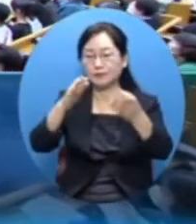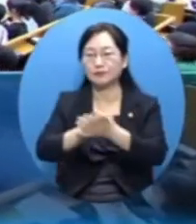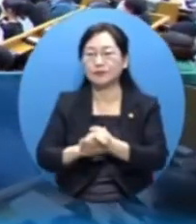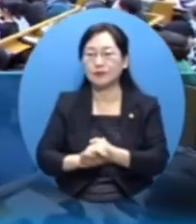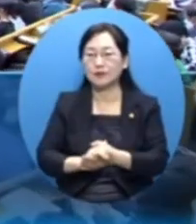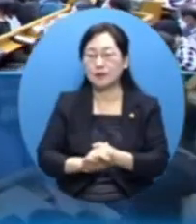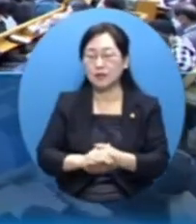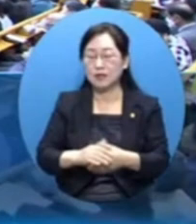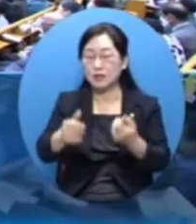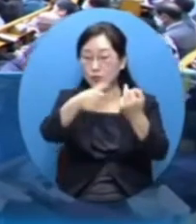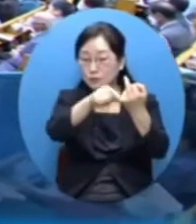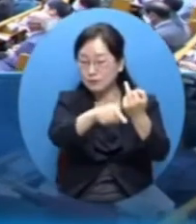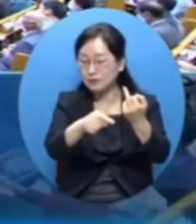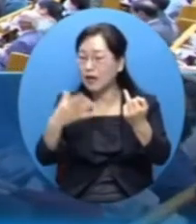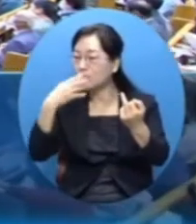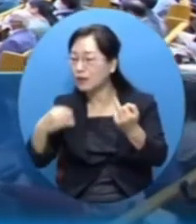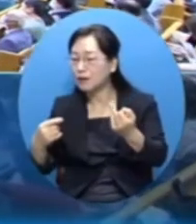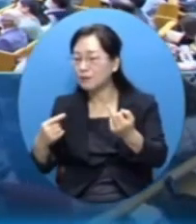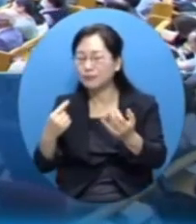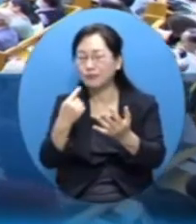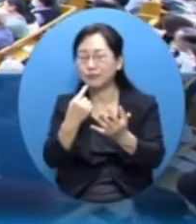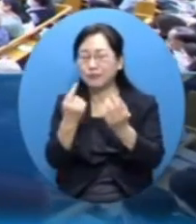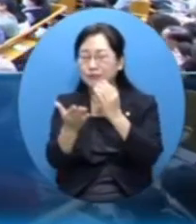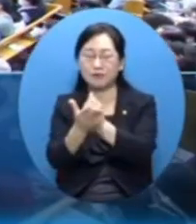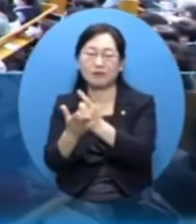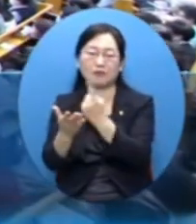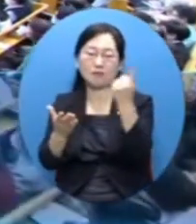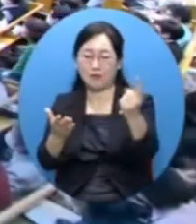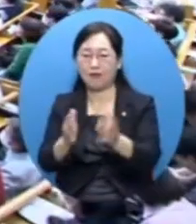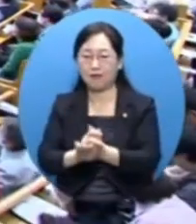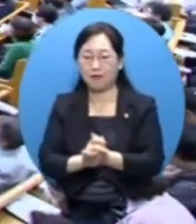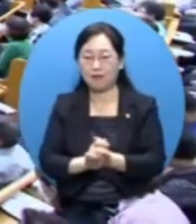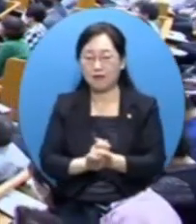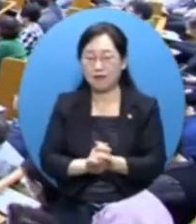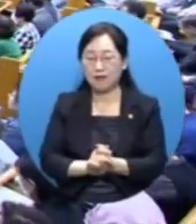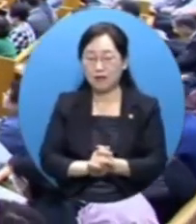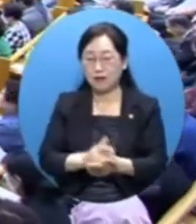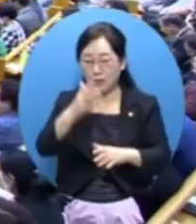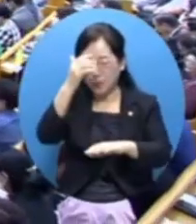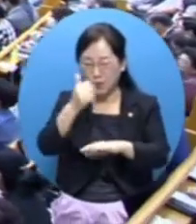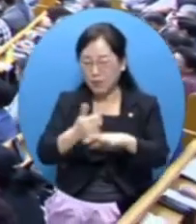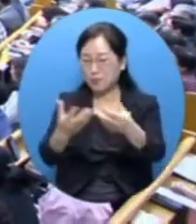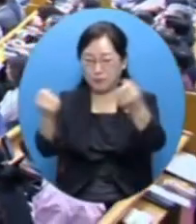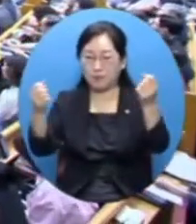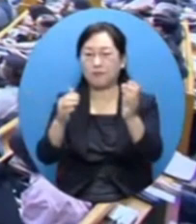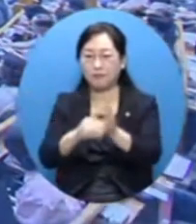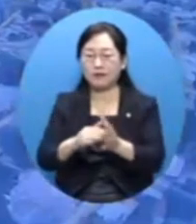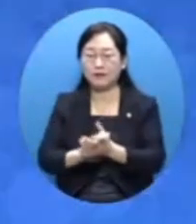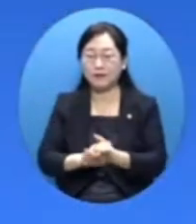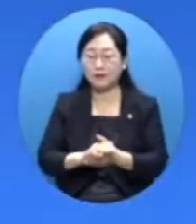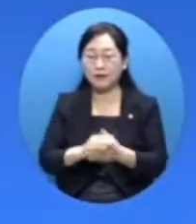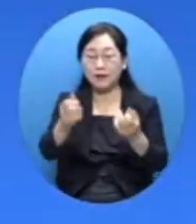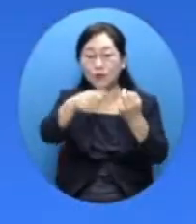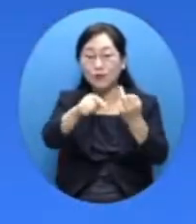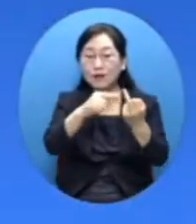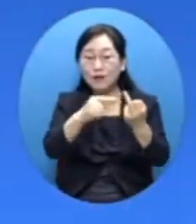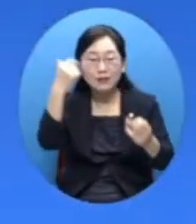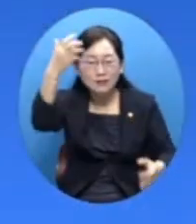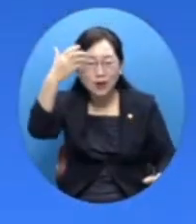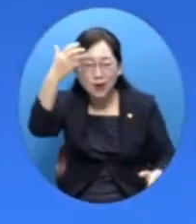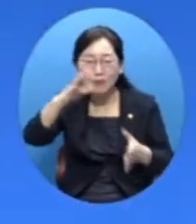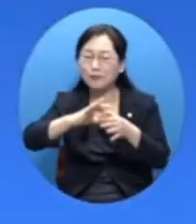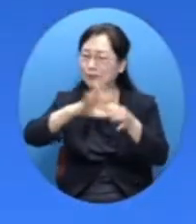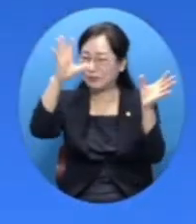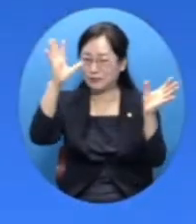아브라함을 떠난 후에 결국 카은 아브라함을 떠나게 되는데이 카은 영적인 사람이